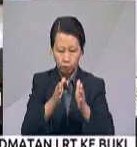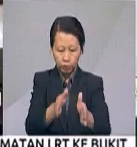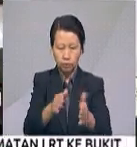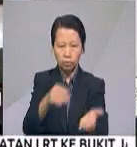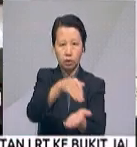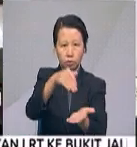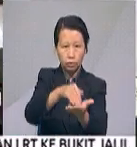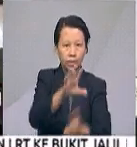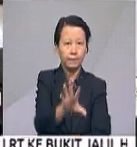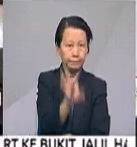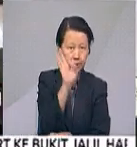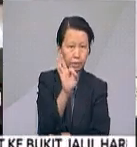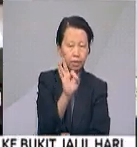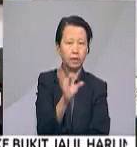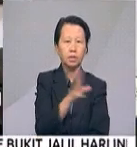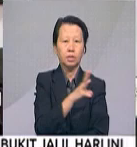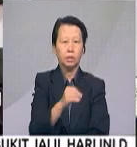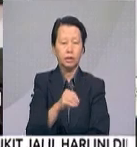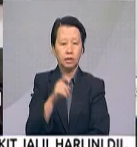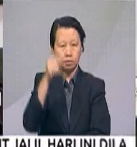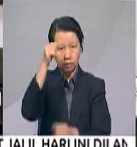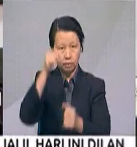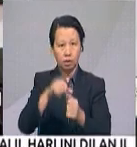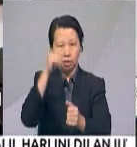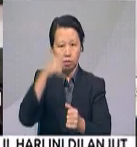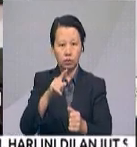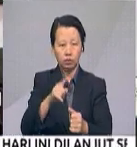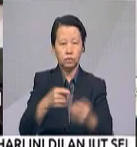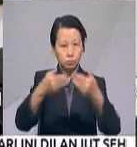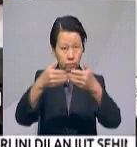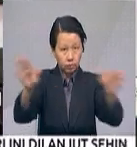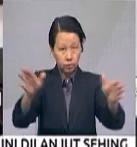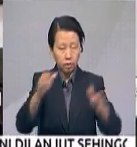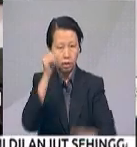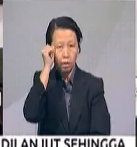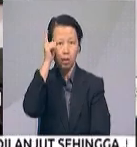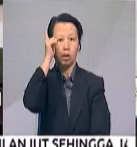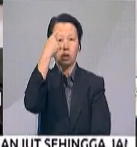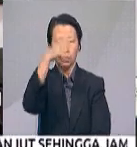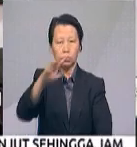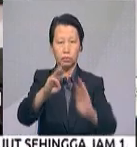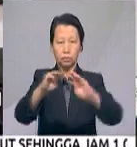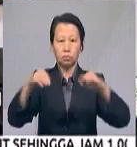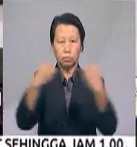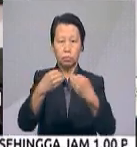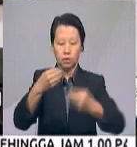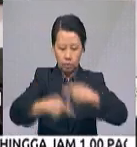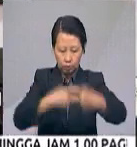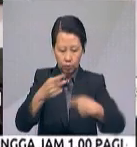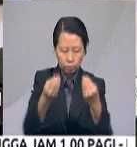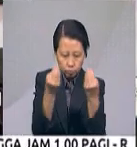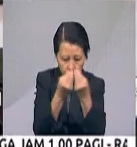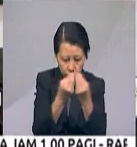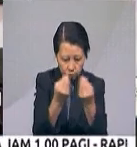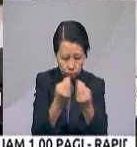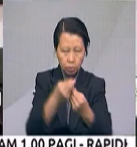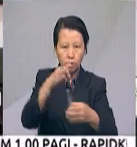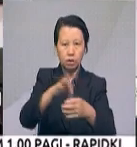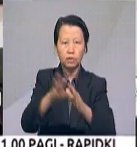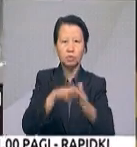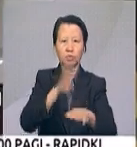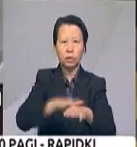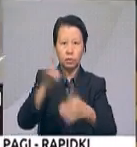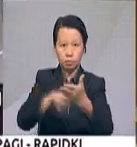mengundi yang terpilih. Usaha ini adalah sebagai satu pendedahan dan kesedaran kepada masyarakat mengenai proses pengiraan undi semasa pilihan